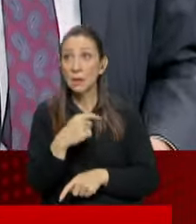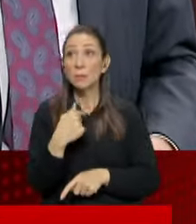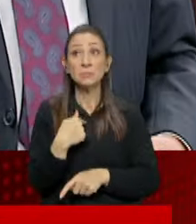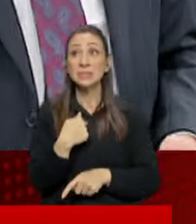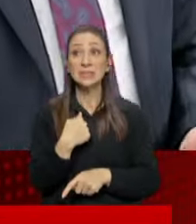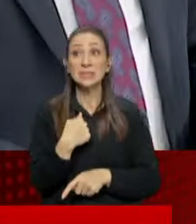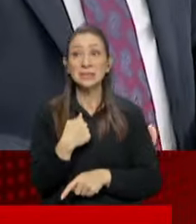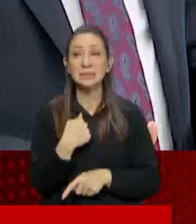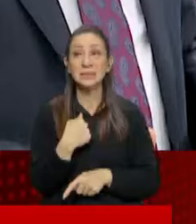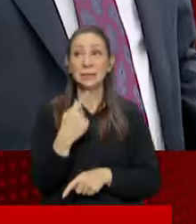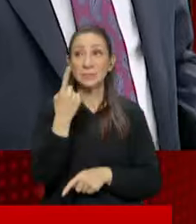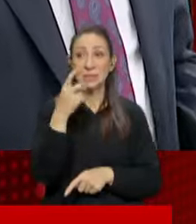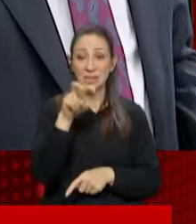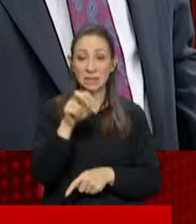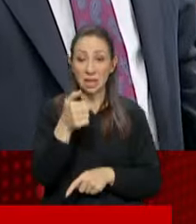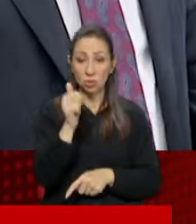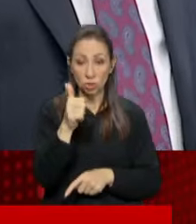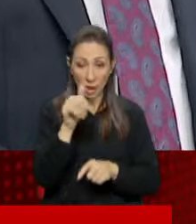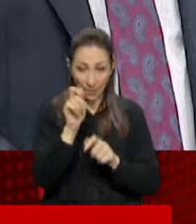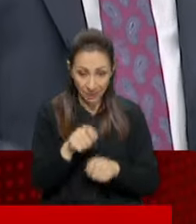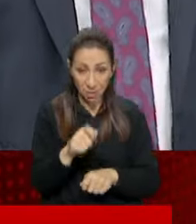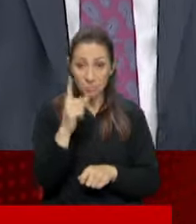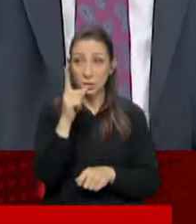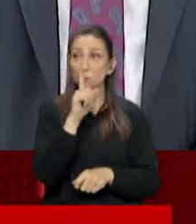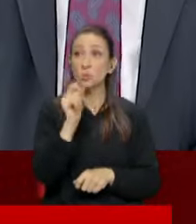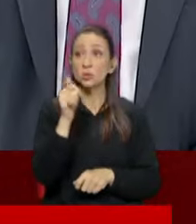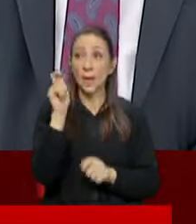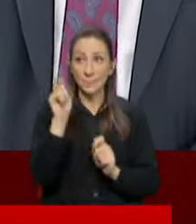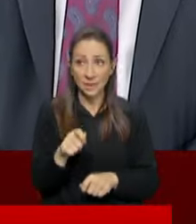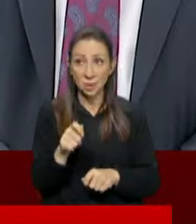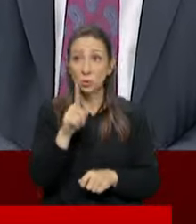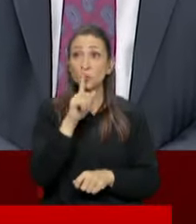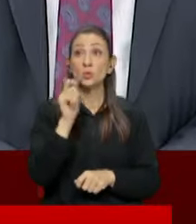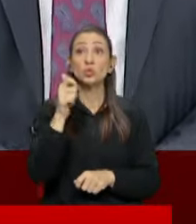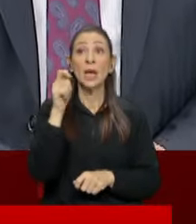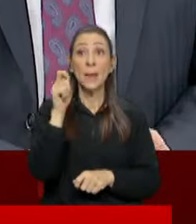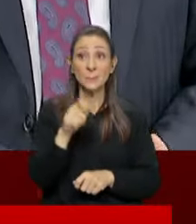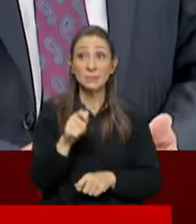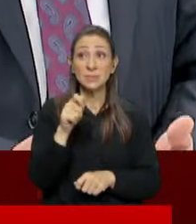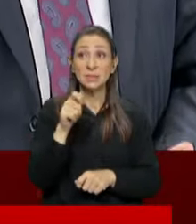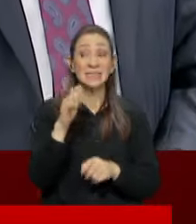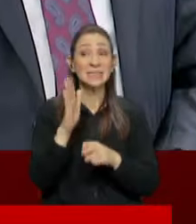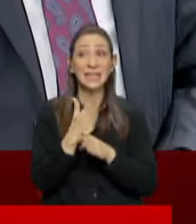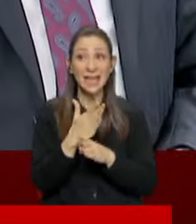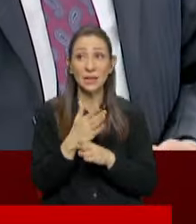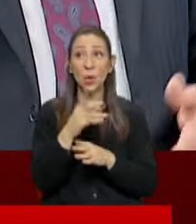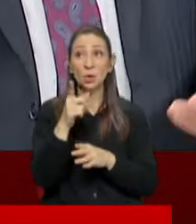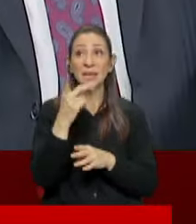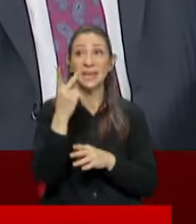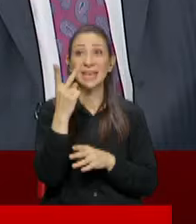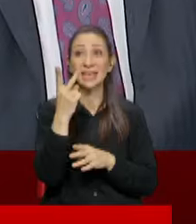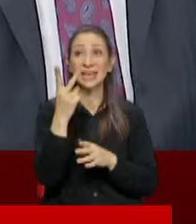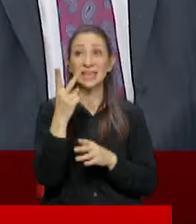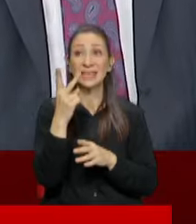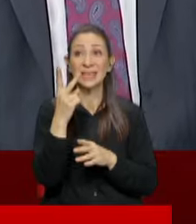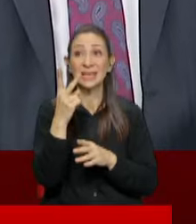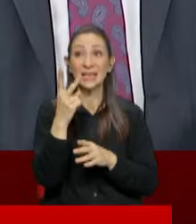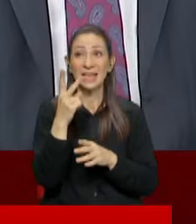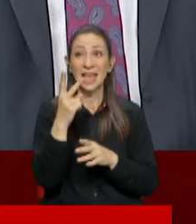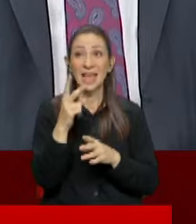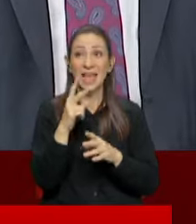Biz bir tanesini 86 günde yaptık. Bir tanesini 100 günde yaptık. 100 günde olması nedeni de orada iki tane deplasyon